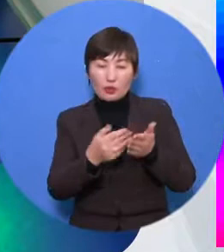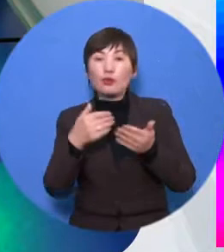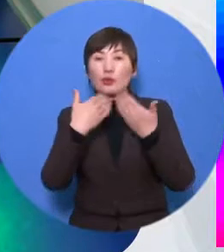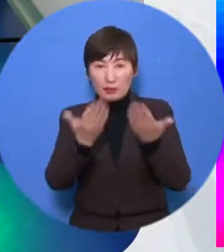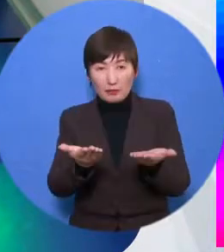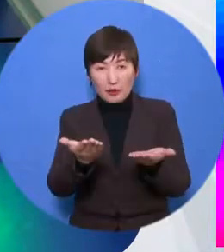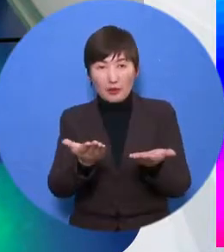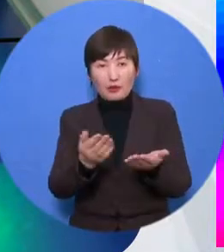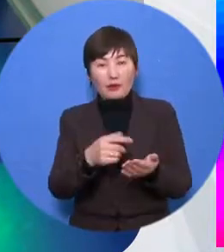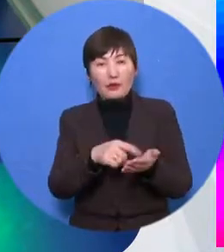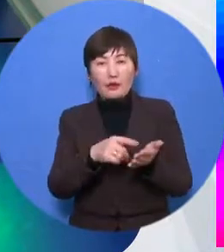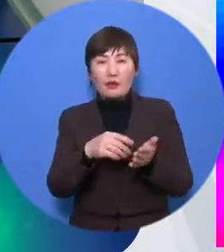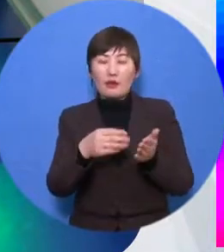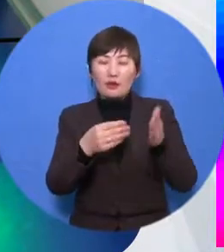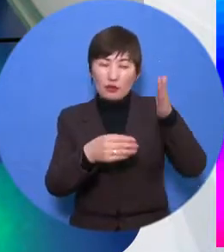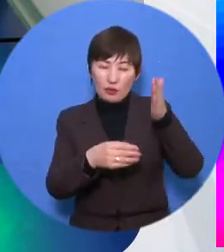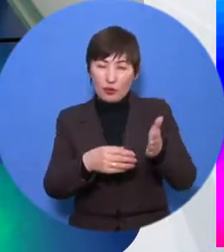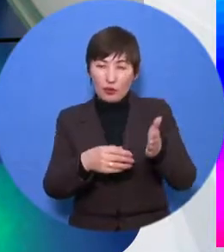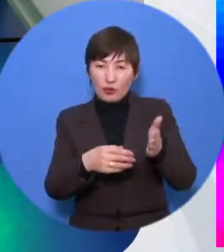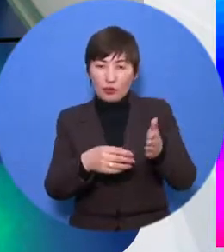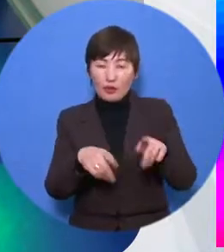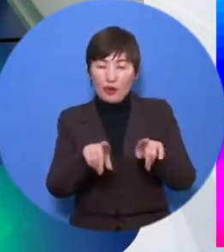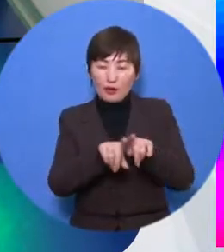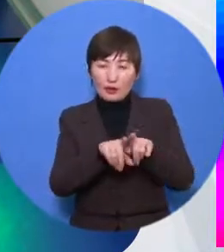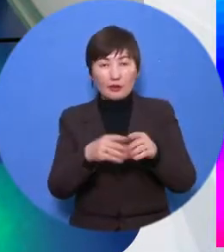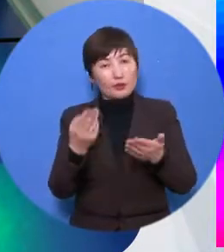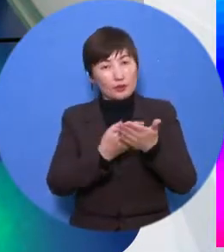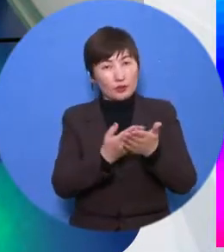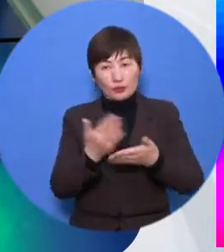үүнд толийг ингэж тэмдэглэнэ. За дэвтэртээ зураарай.